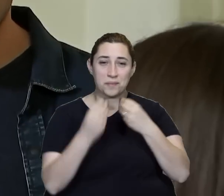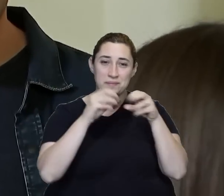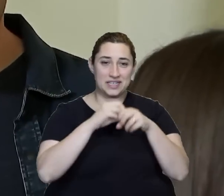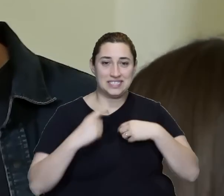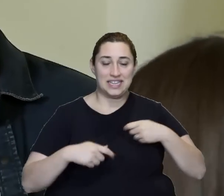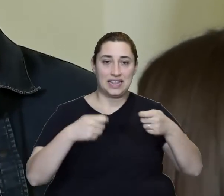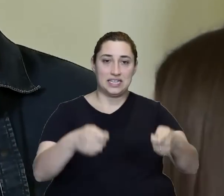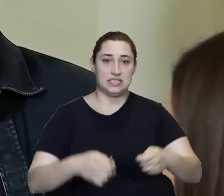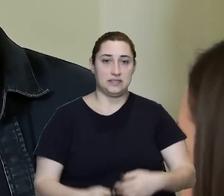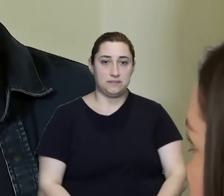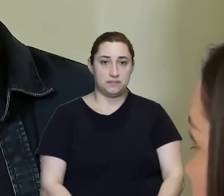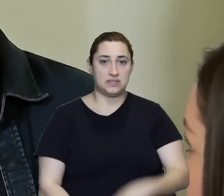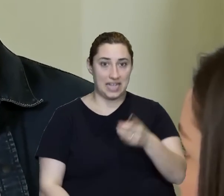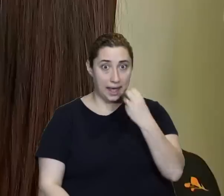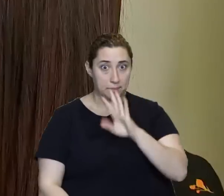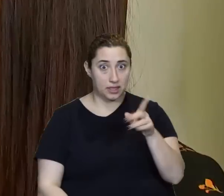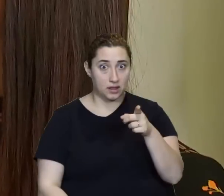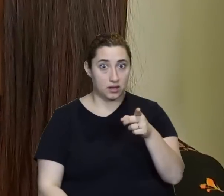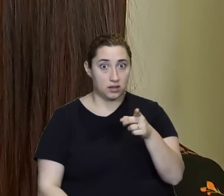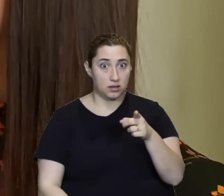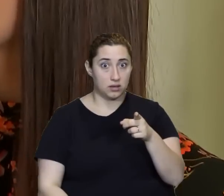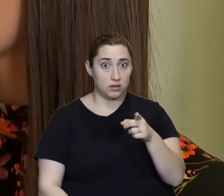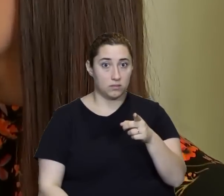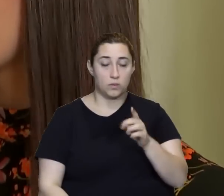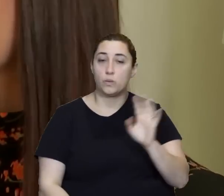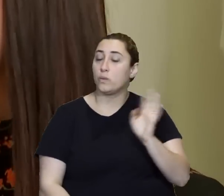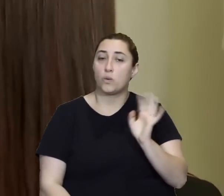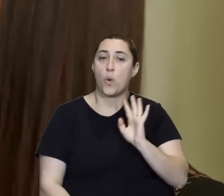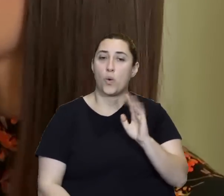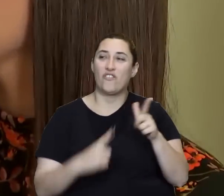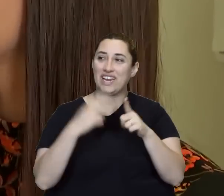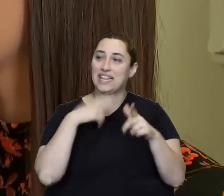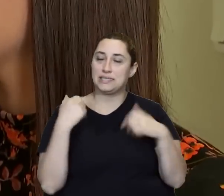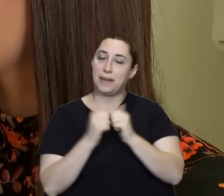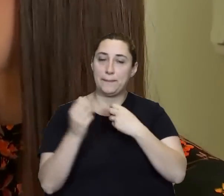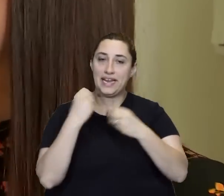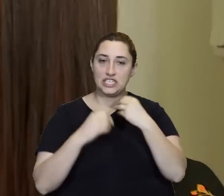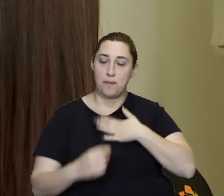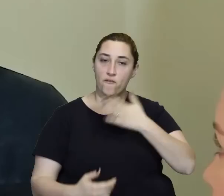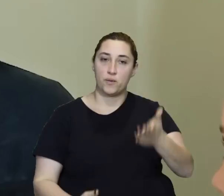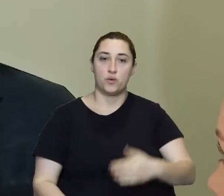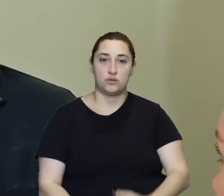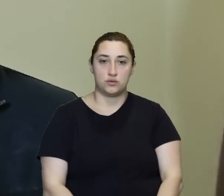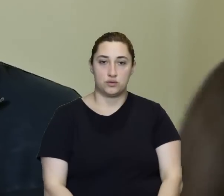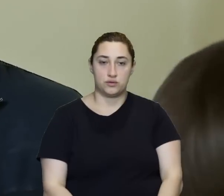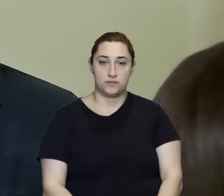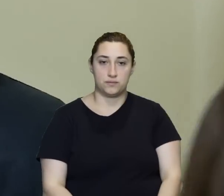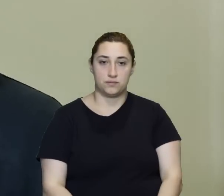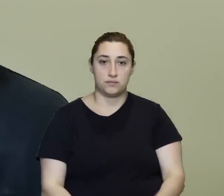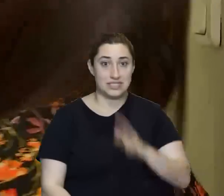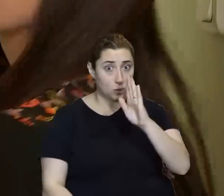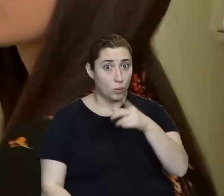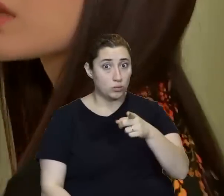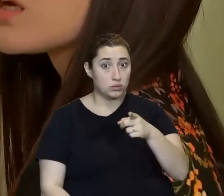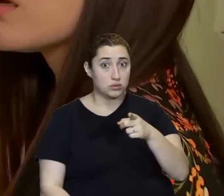Bir şeyler getirdim. Sen yedin mi? Yok. Fikriye teyzeyle yerim ben. Afiyet olsun.